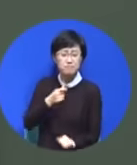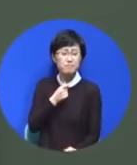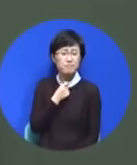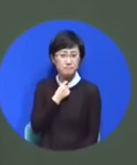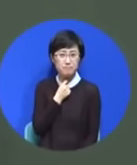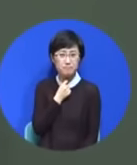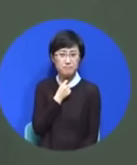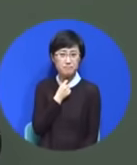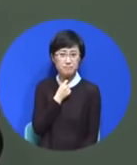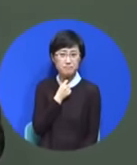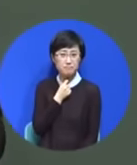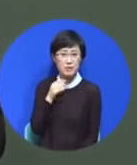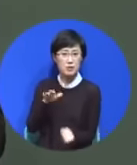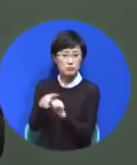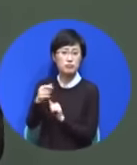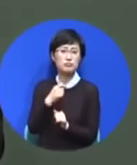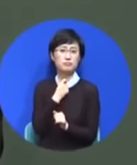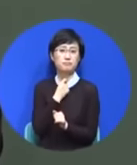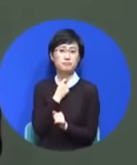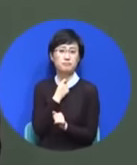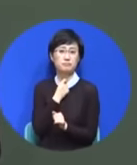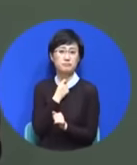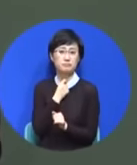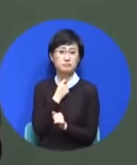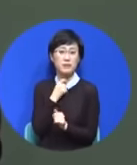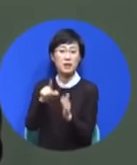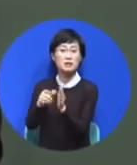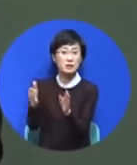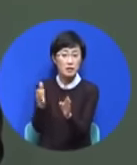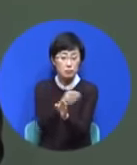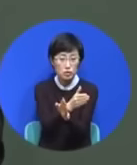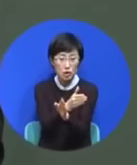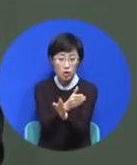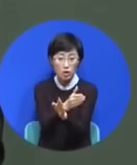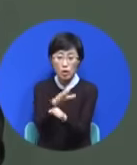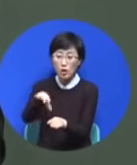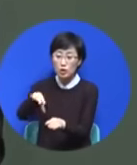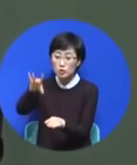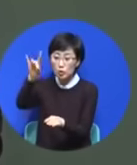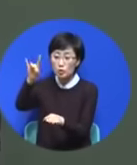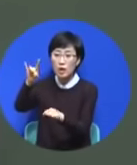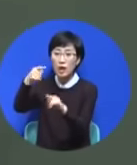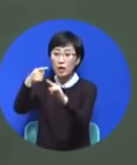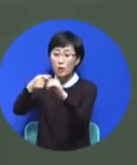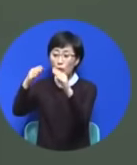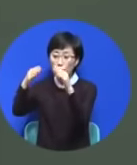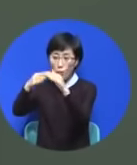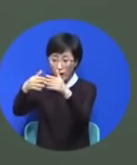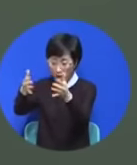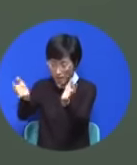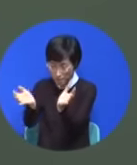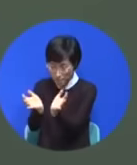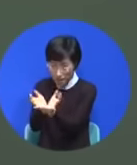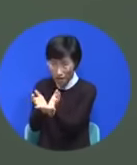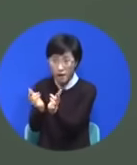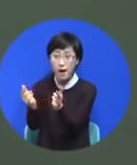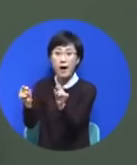겁니다 그때부터는 초대교회는 물론 바울을 잡아 죽이는데 격적으로 팀 구성해서 다린